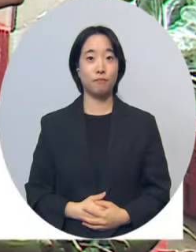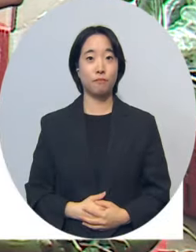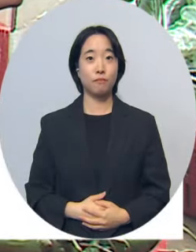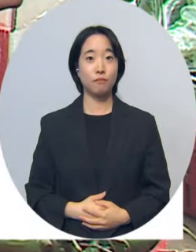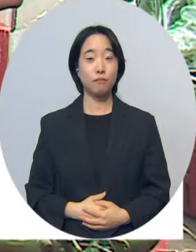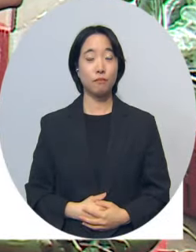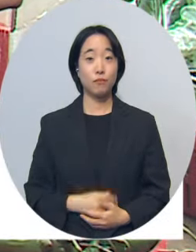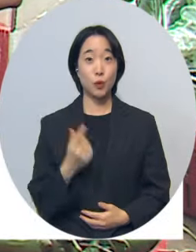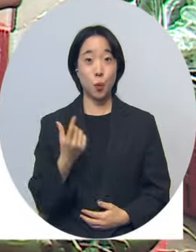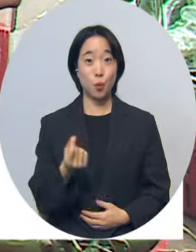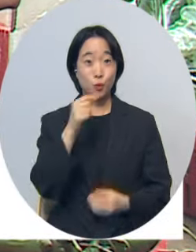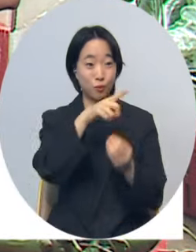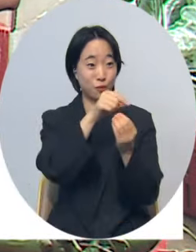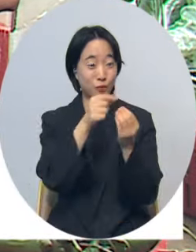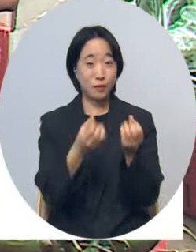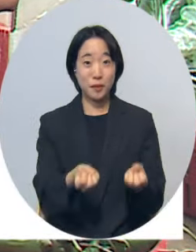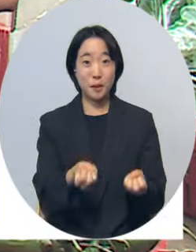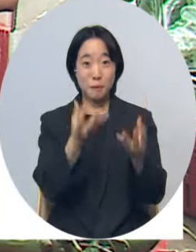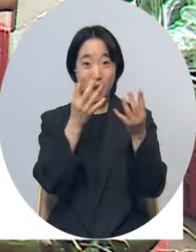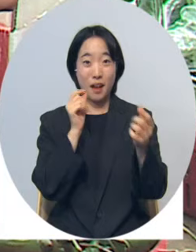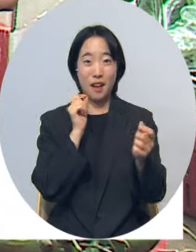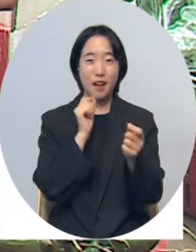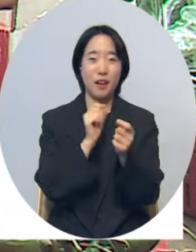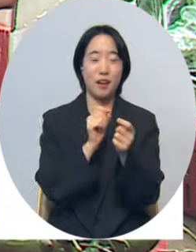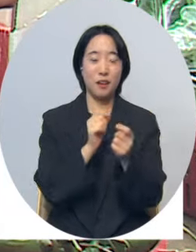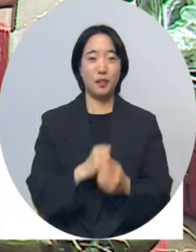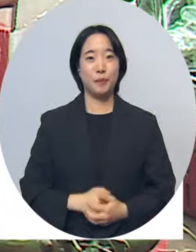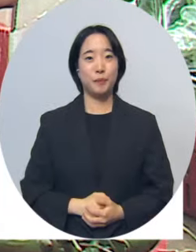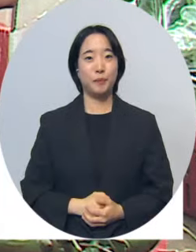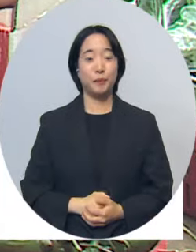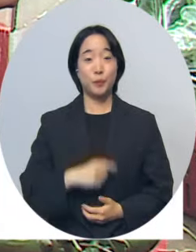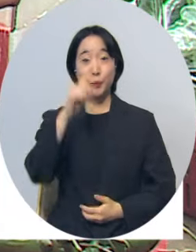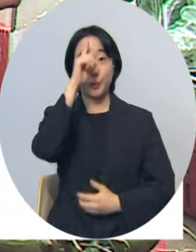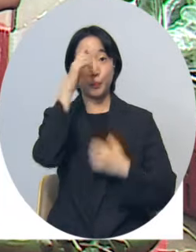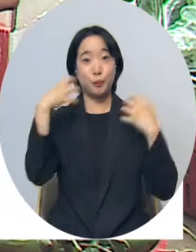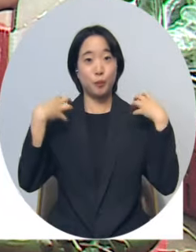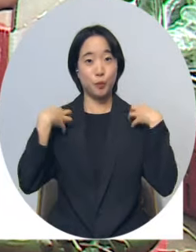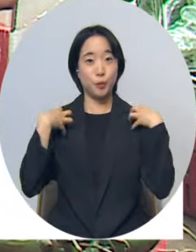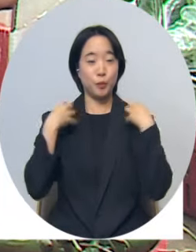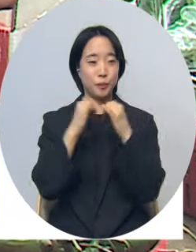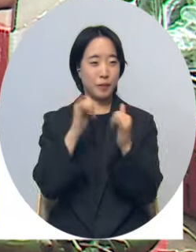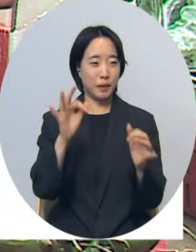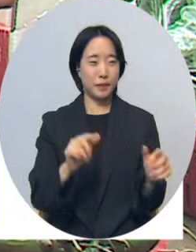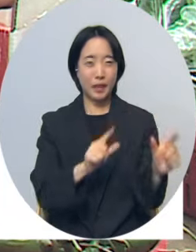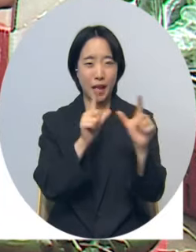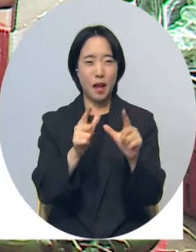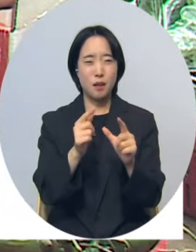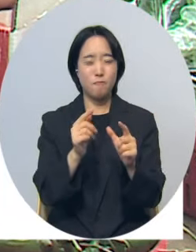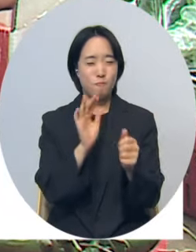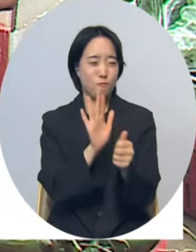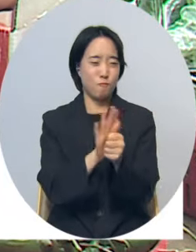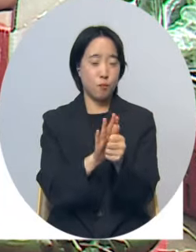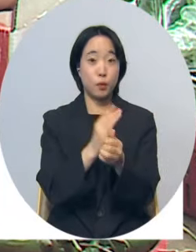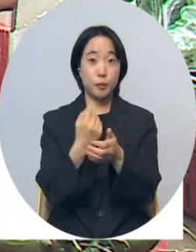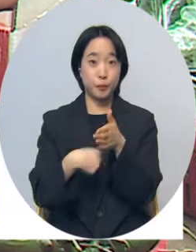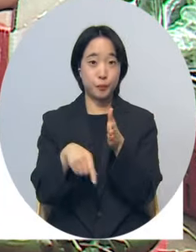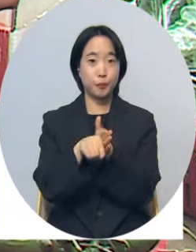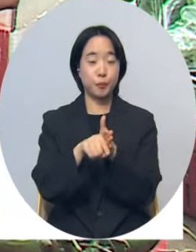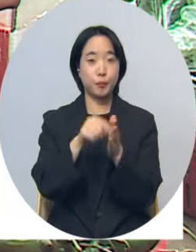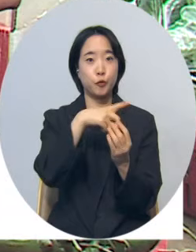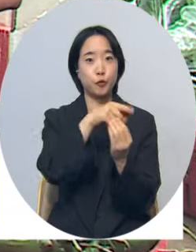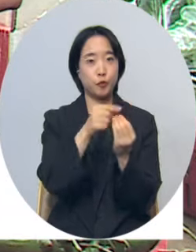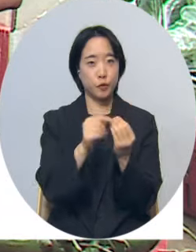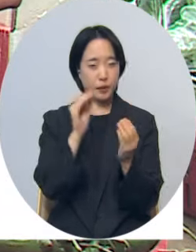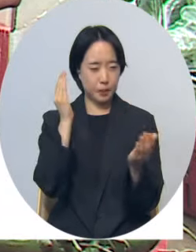어느덧 추석이 다음 달로 다가왔습니다. 정부가 민생 안정을 위해 추석 성수품을 역대 최대 규모로 시장에